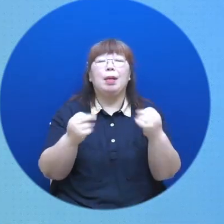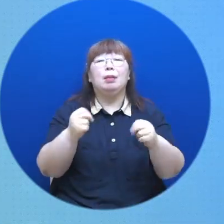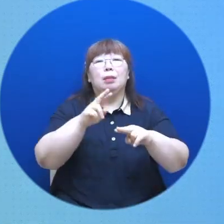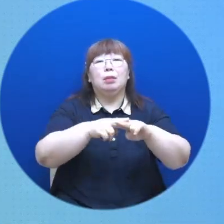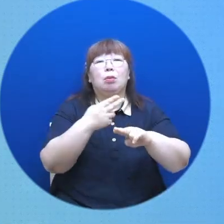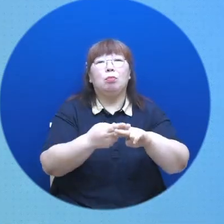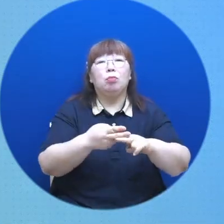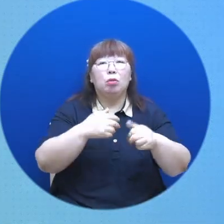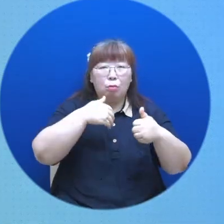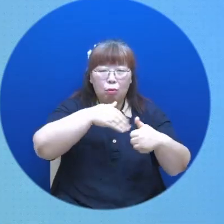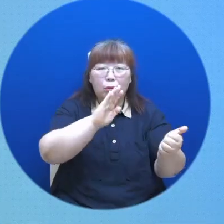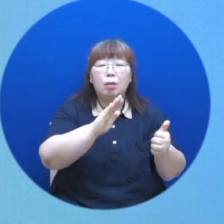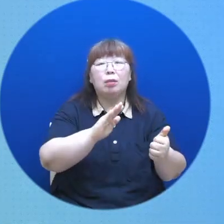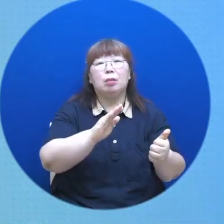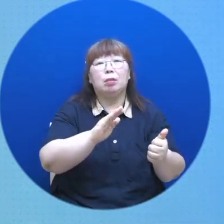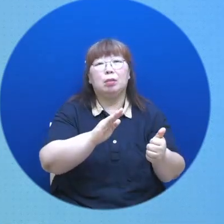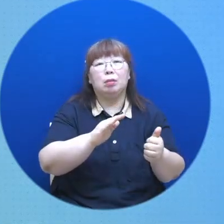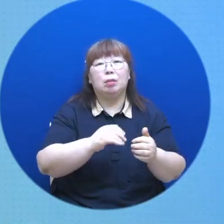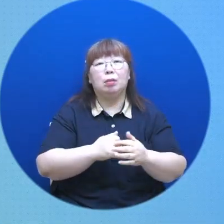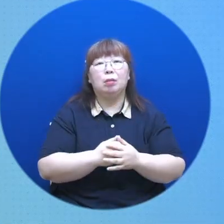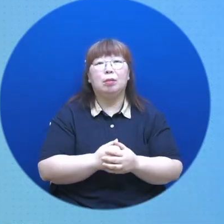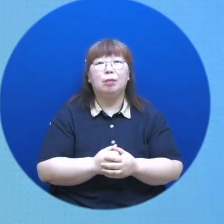선물들을 보내주셨는지 몰라요.